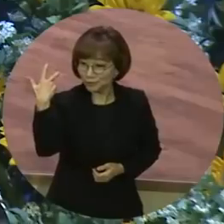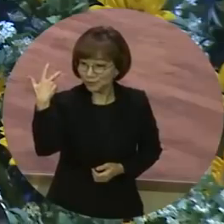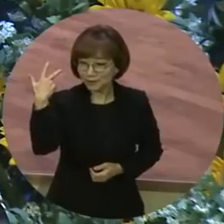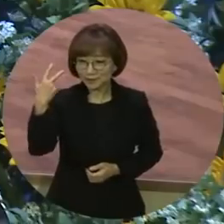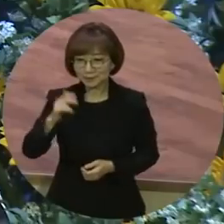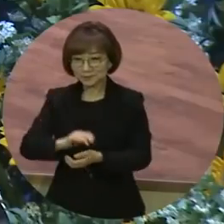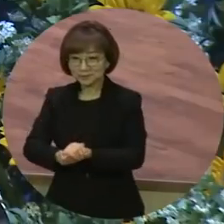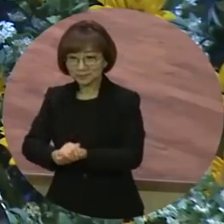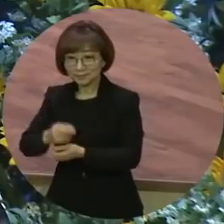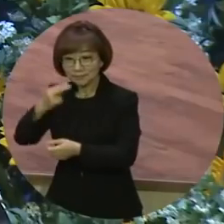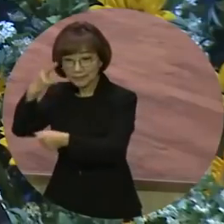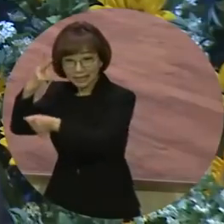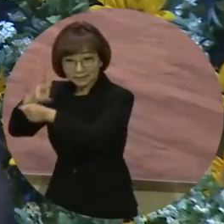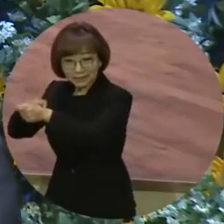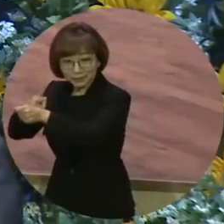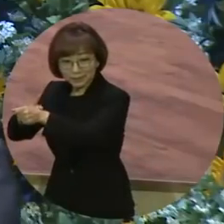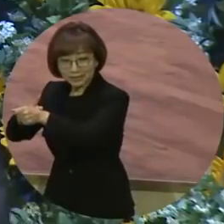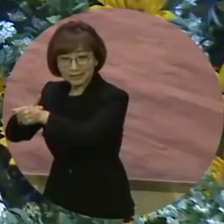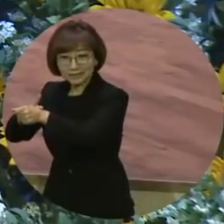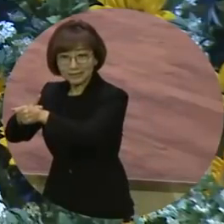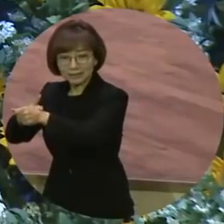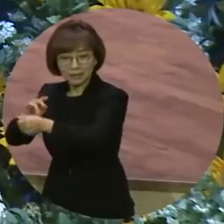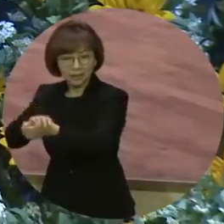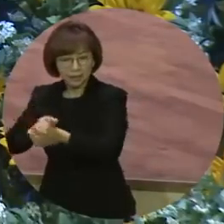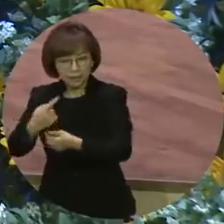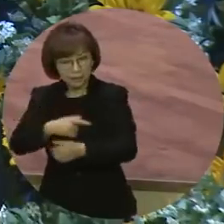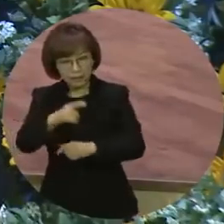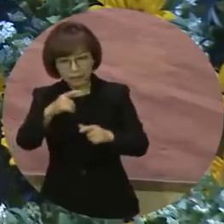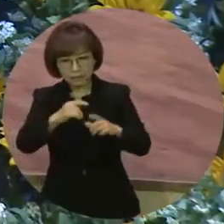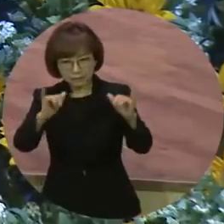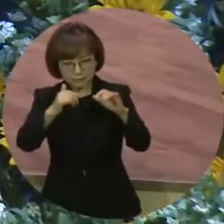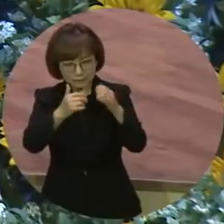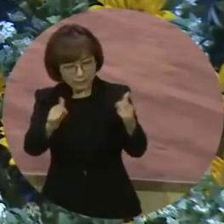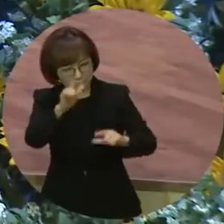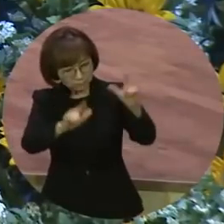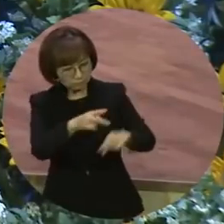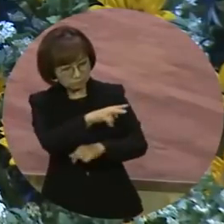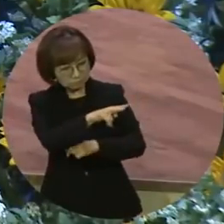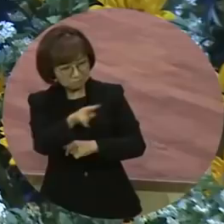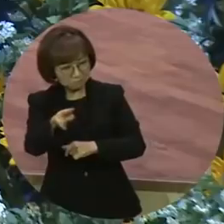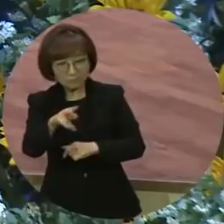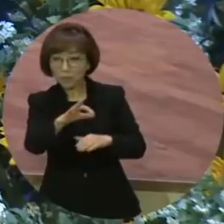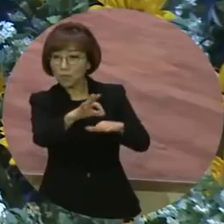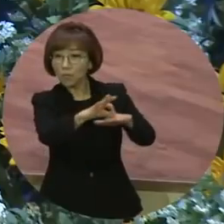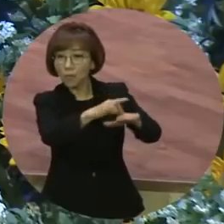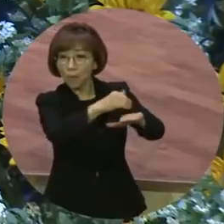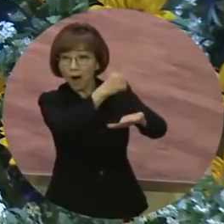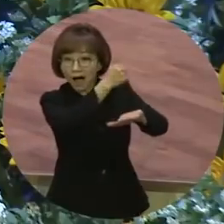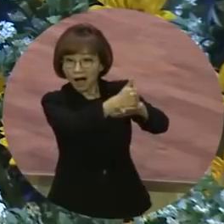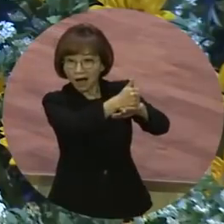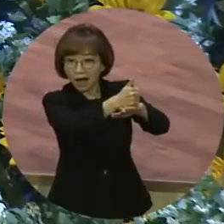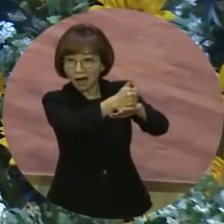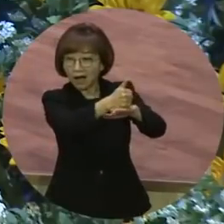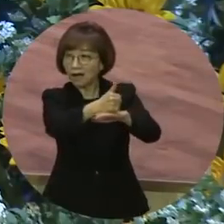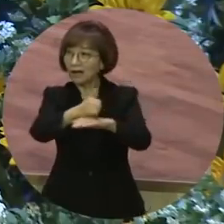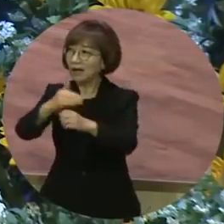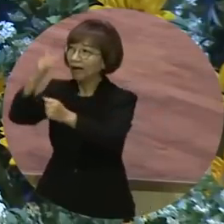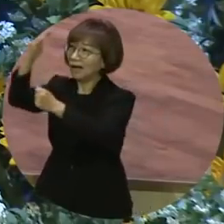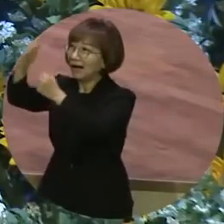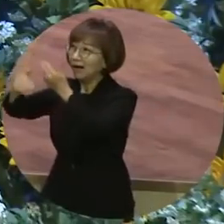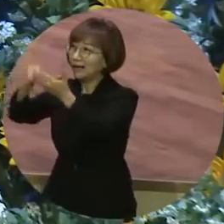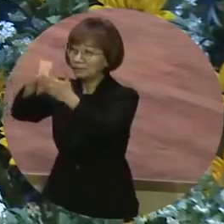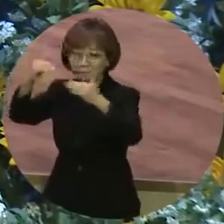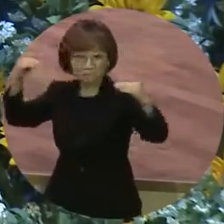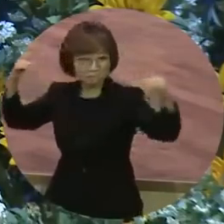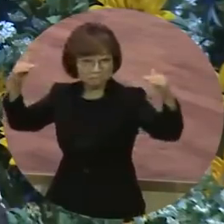사도 바울은 당시 세상 사람들은 황제의 복음 앞에 정신이 나가버렸어요. 이